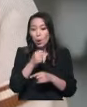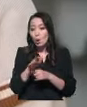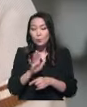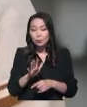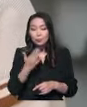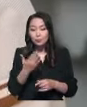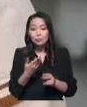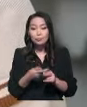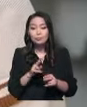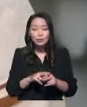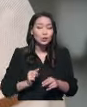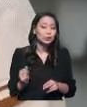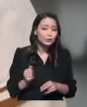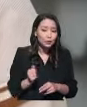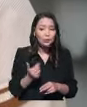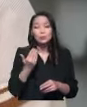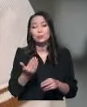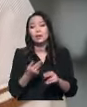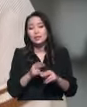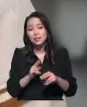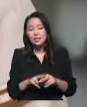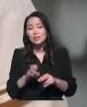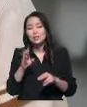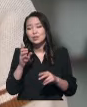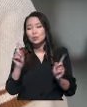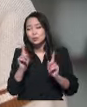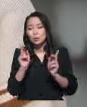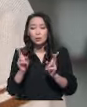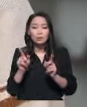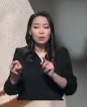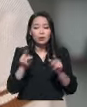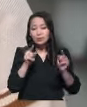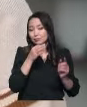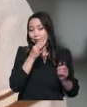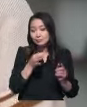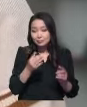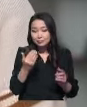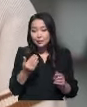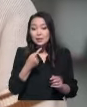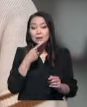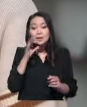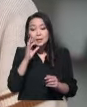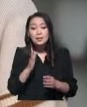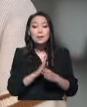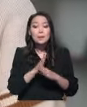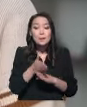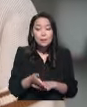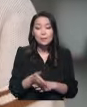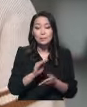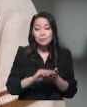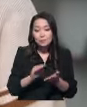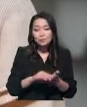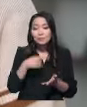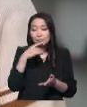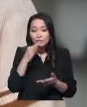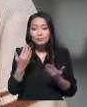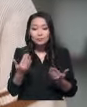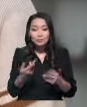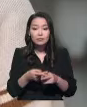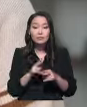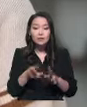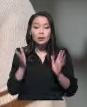маме, своим друзьям, в соцсетях как-то об этом рассказать. В полицию пойти и заявление написать. Это уже